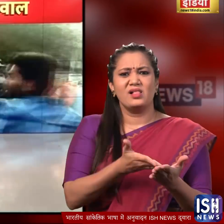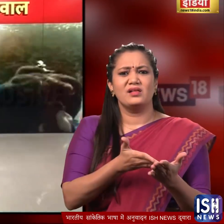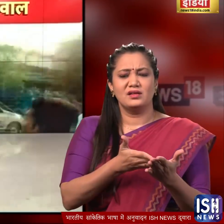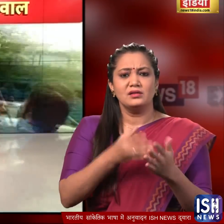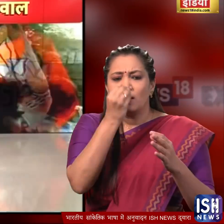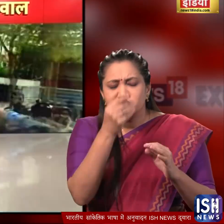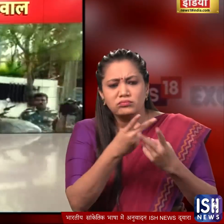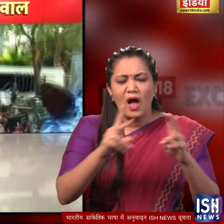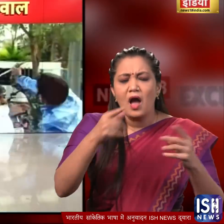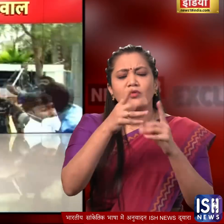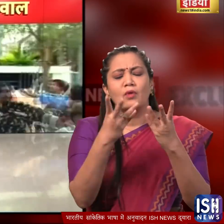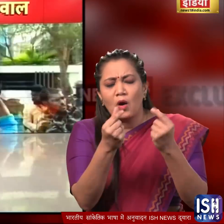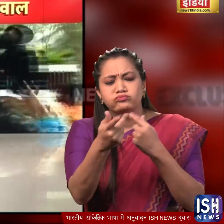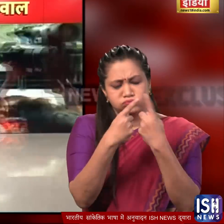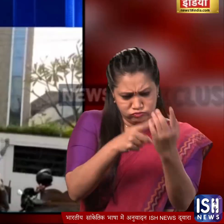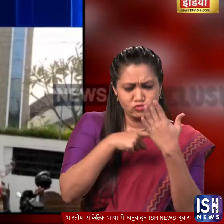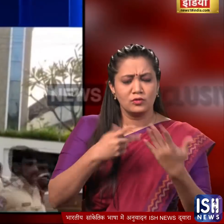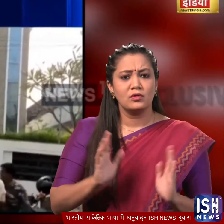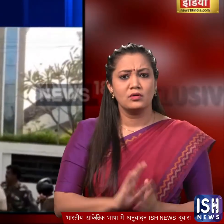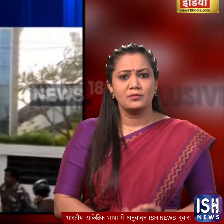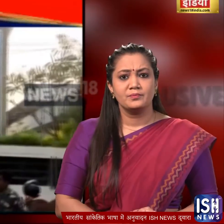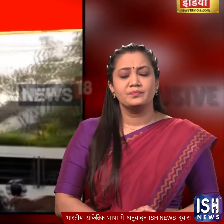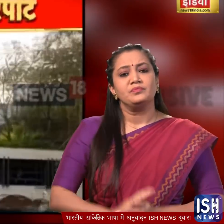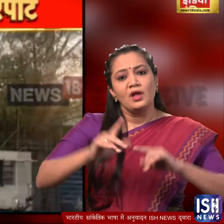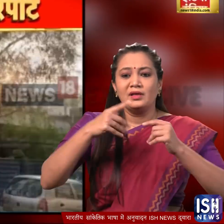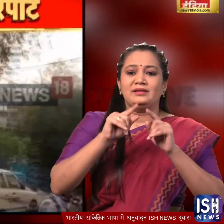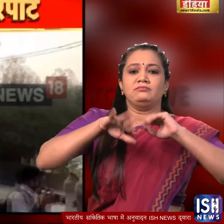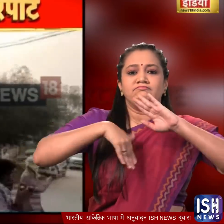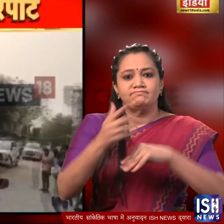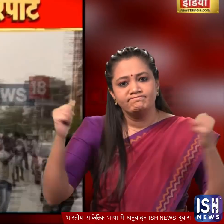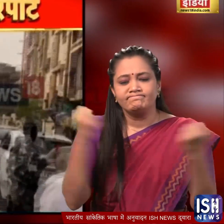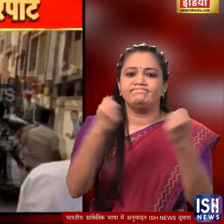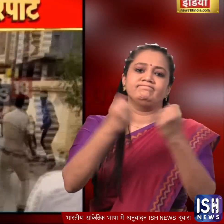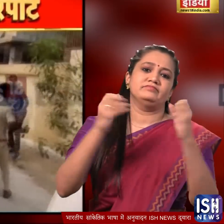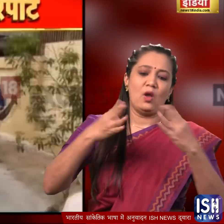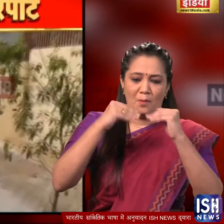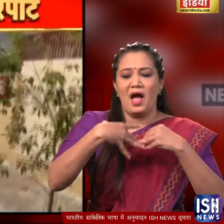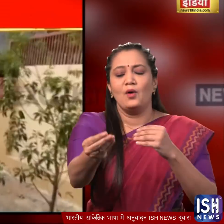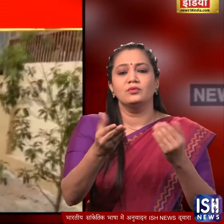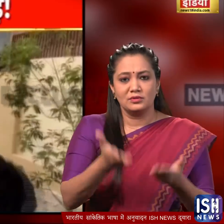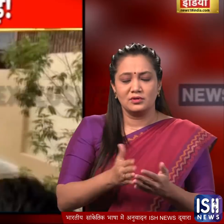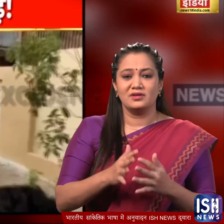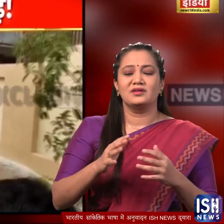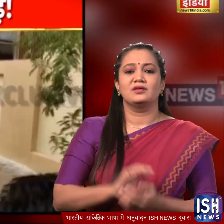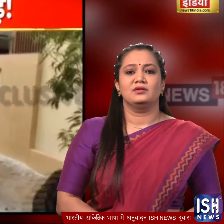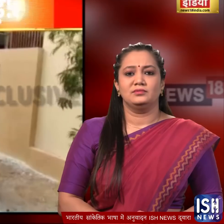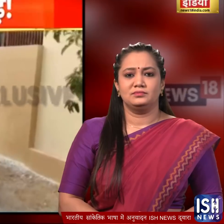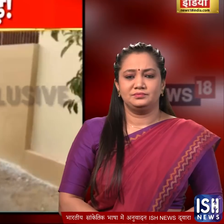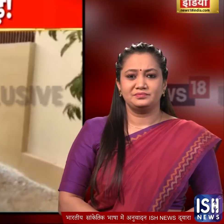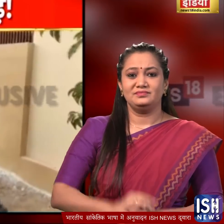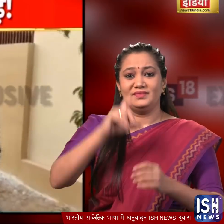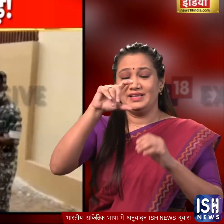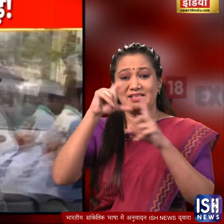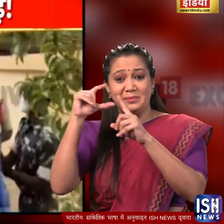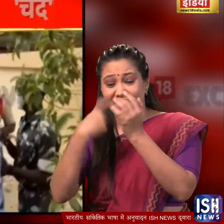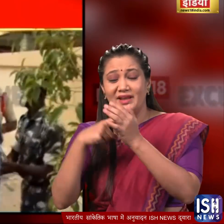और बीजेपी से चंदे की रकम का हिसाब मांगा था, जिसके बाद उनके घर के बाहर बवाल शुरू हो गया। कुछ लोग वारंगल में विधायक